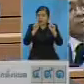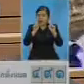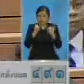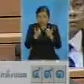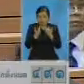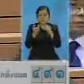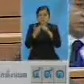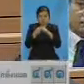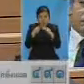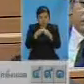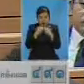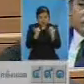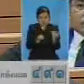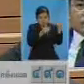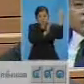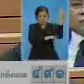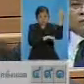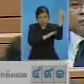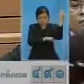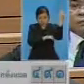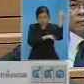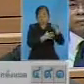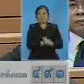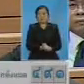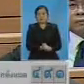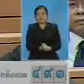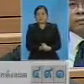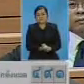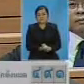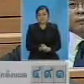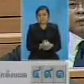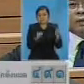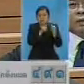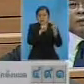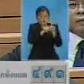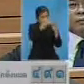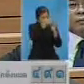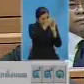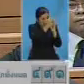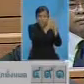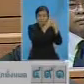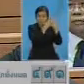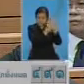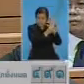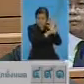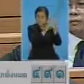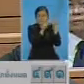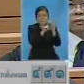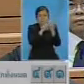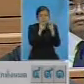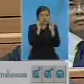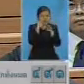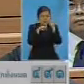ขึ้นในจังหวัดชายแดนภาคใต้ไม่แตกต่างแล้วครับในภาคเหนือภาคอีสานราคาคงใกล้เคีย